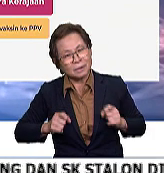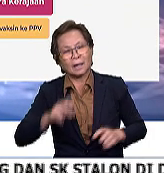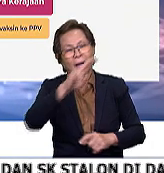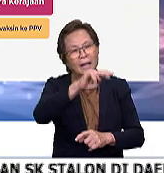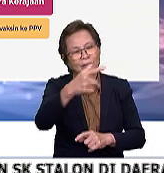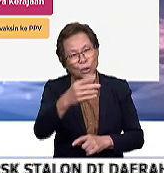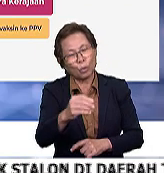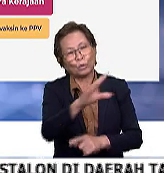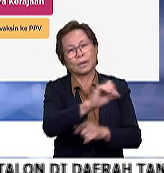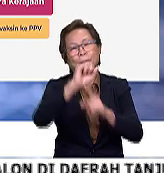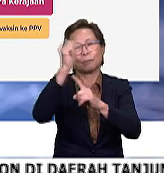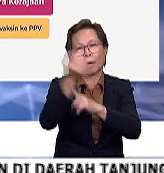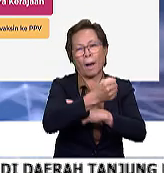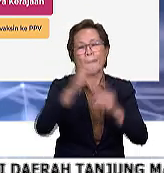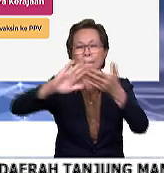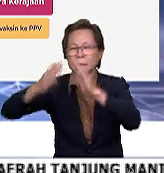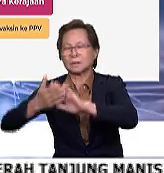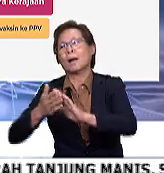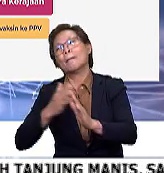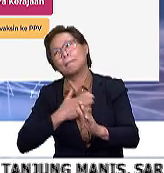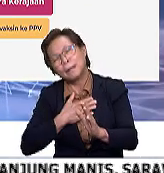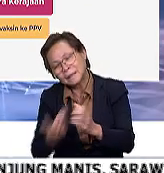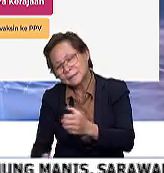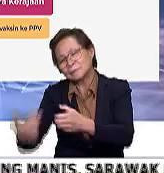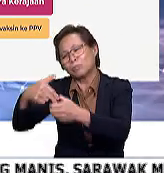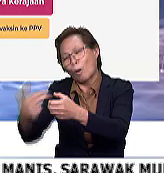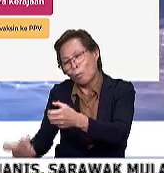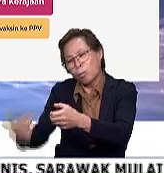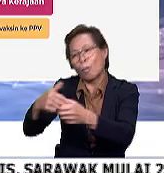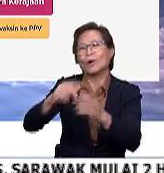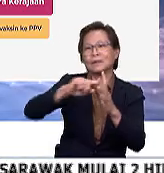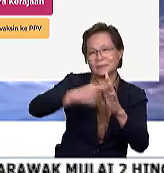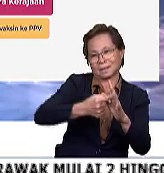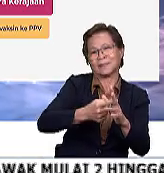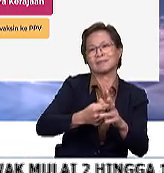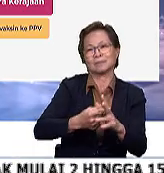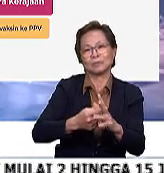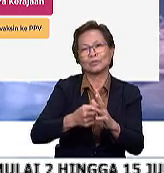dan pertumbuhan masyarakat awam untuk turut menggiatkan Husaini